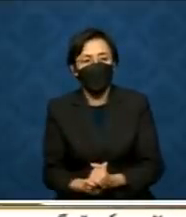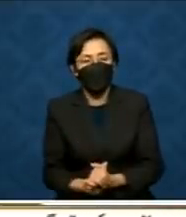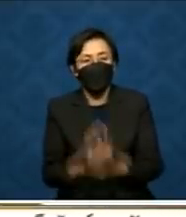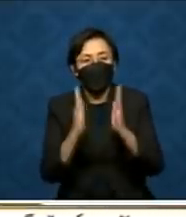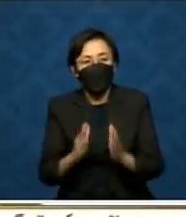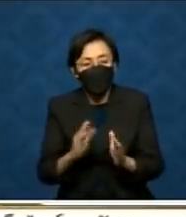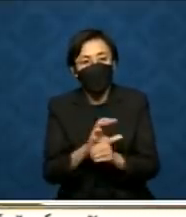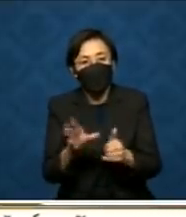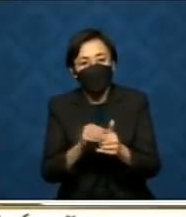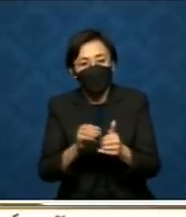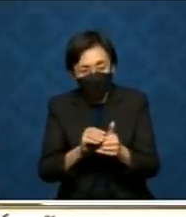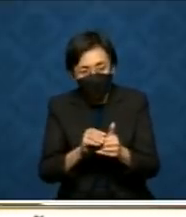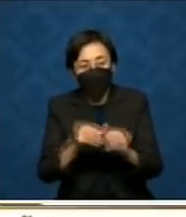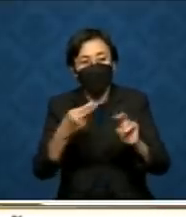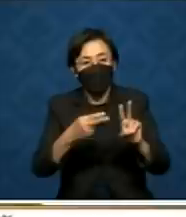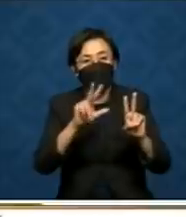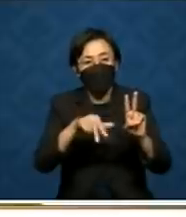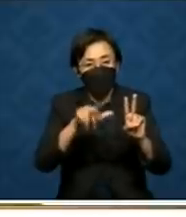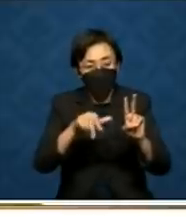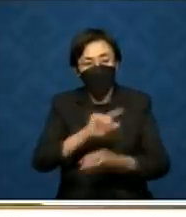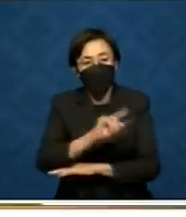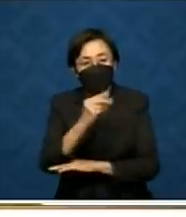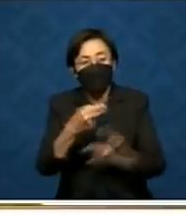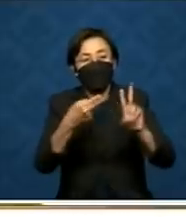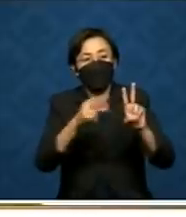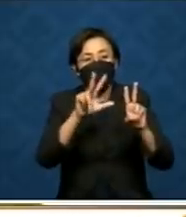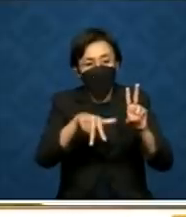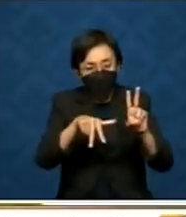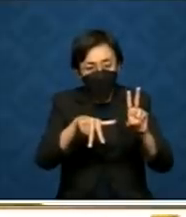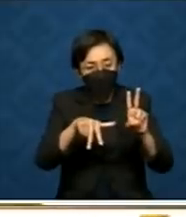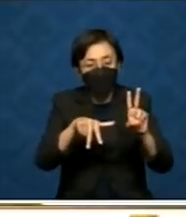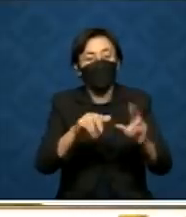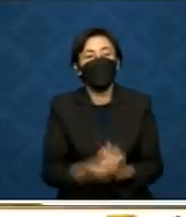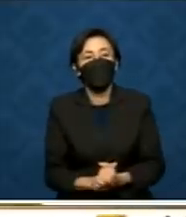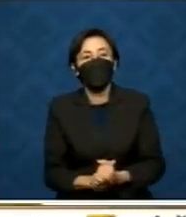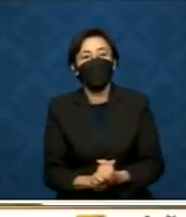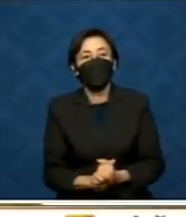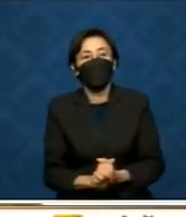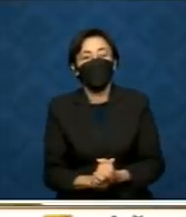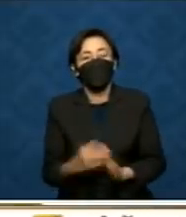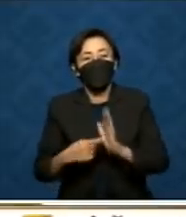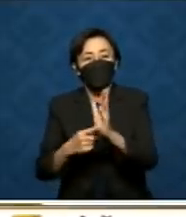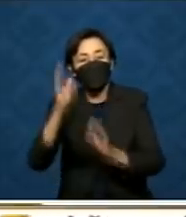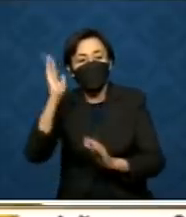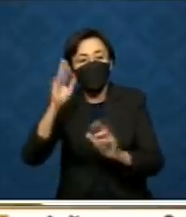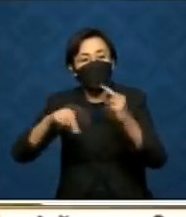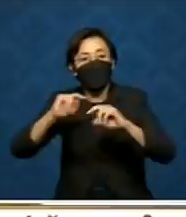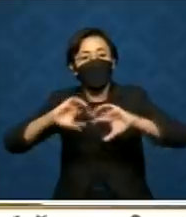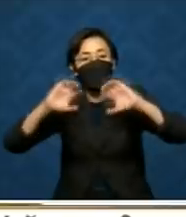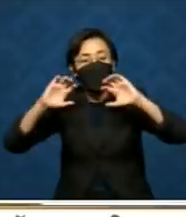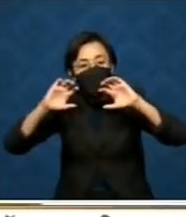ติดเชื้อ 213ทีที่สุดวันละ 2 1 3จะขอยืมเยอะเดี๋ยวพี่บางใจปั๊บ